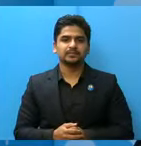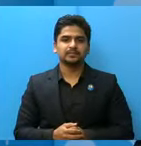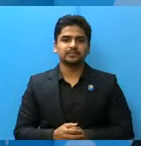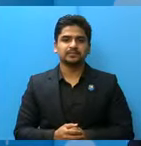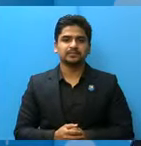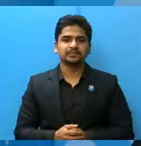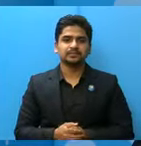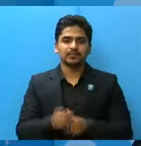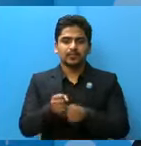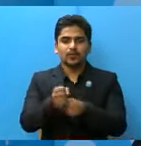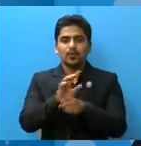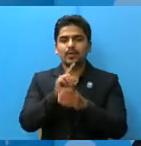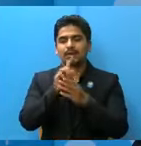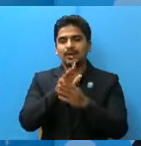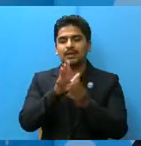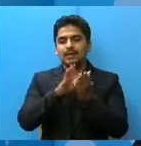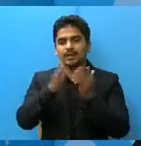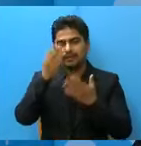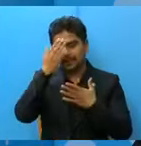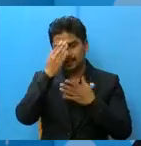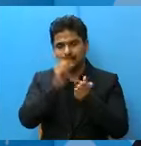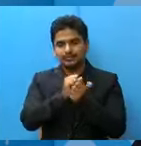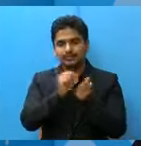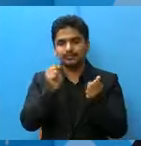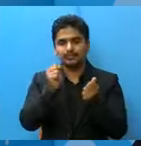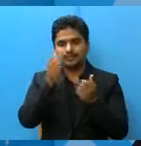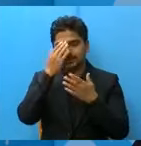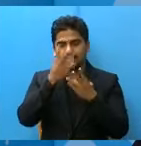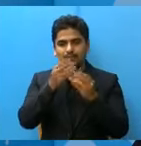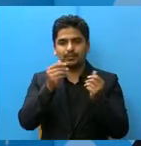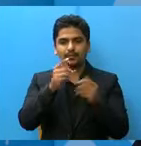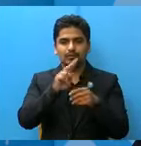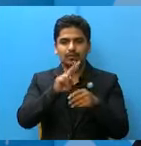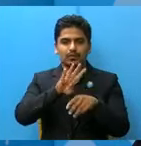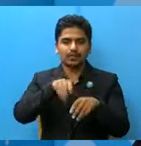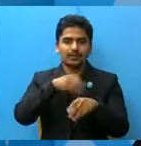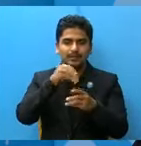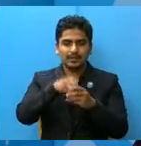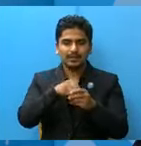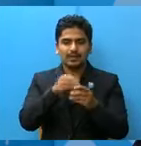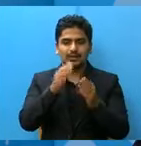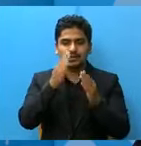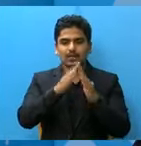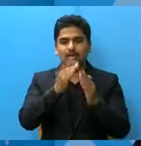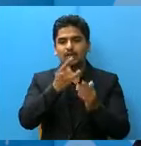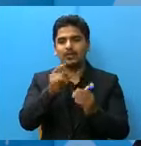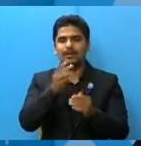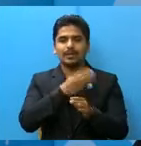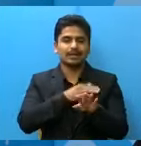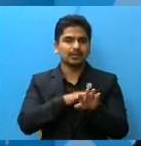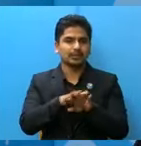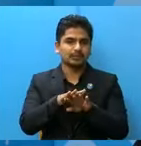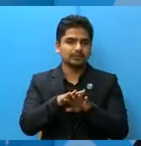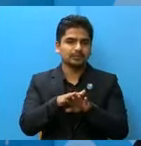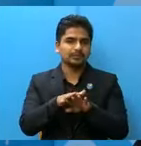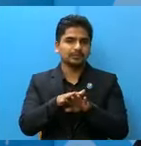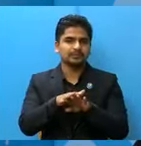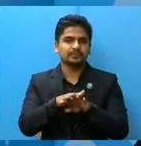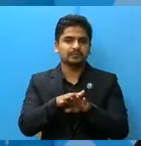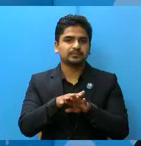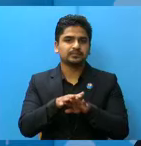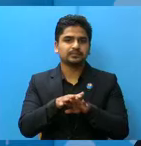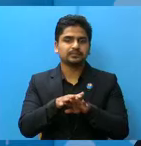COVID-19 बाट संक्रमन मुप्त भाई 24 गंटा मा डिस्चाज हुनु अन्या रुको बिवरण एस्परकार छा